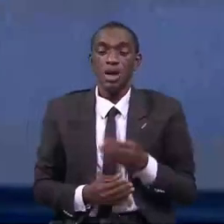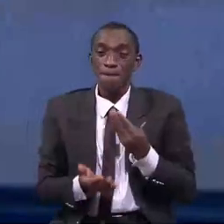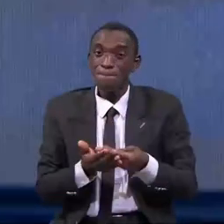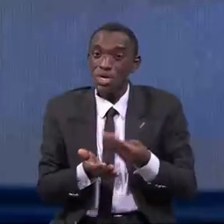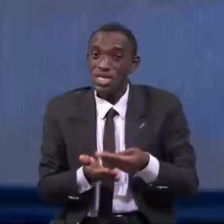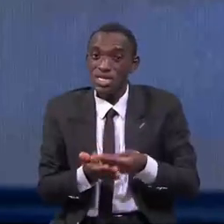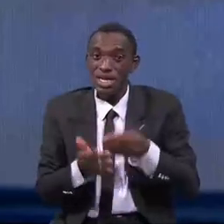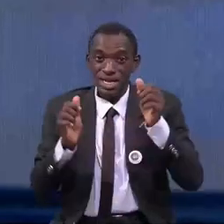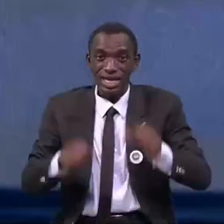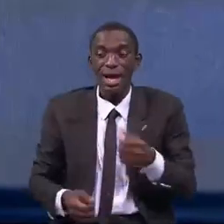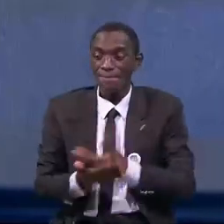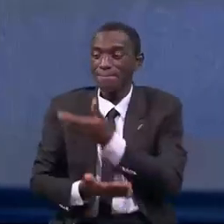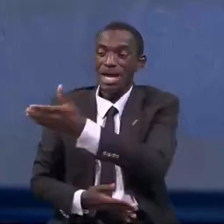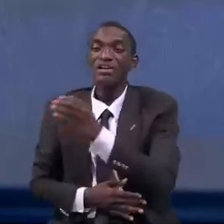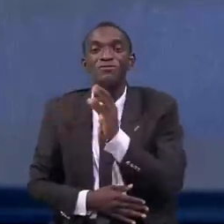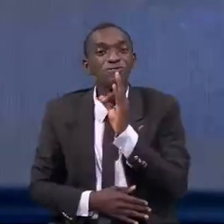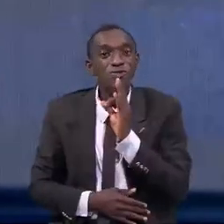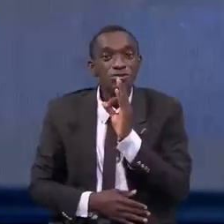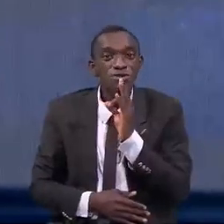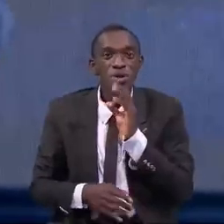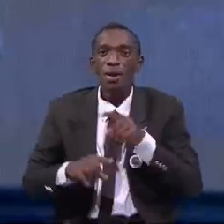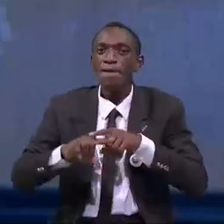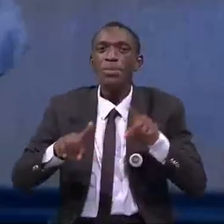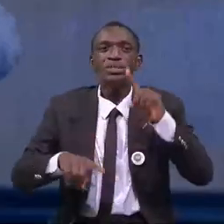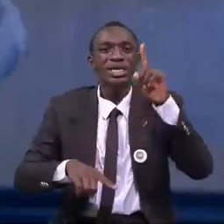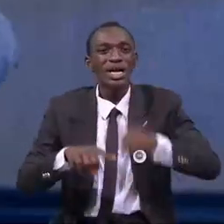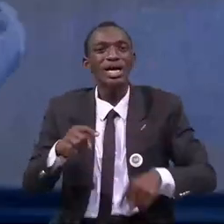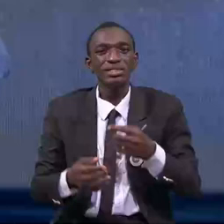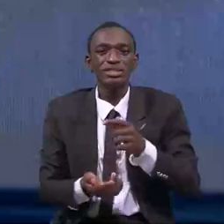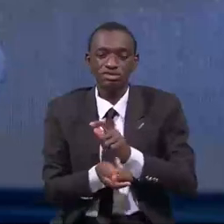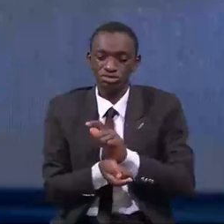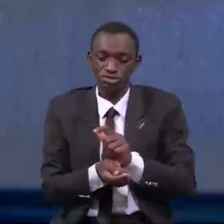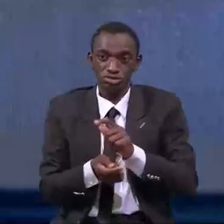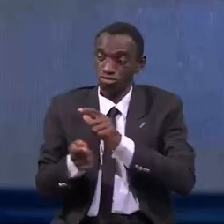cerveau l'argent et l'ORS peuv acheter de la